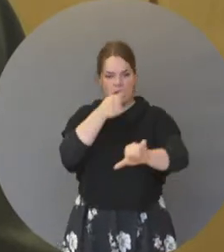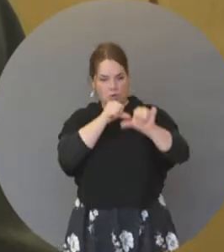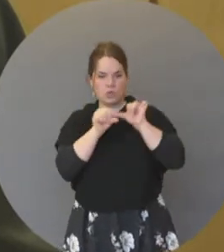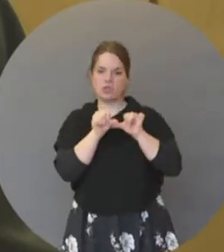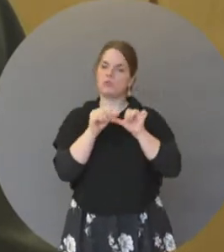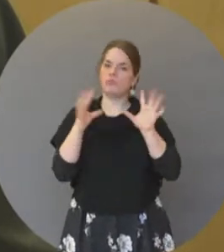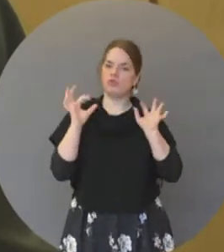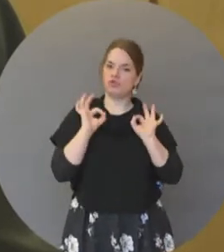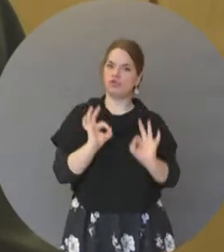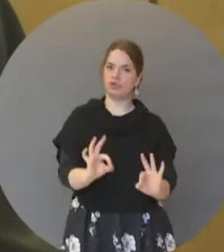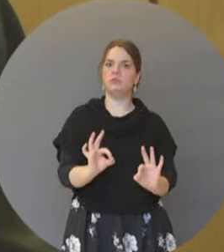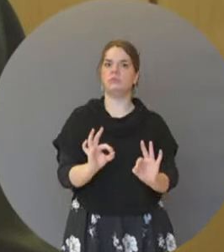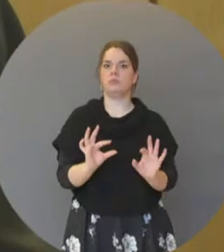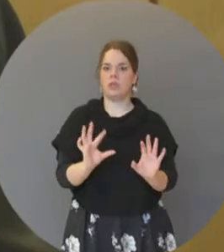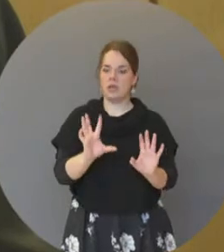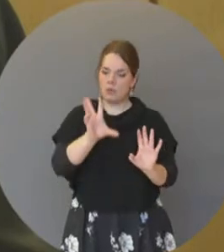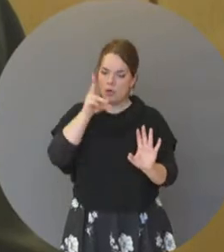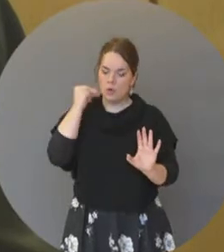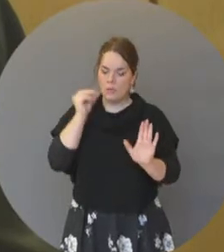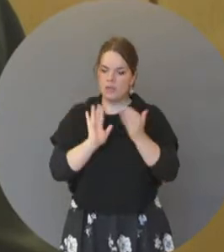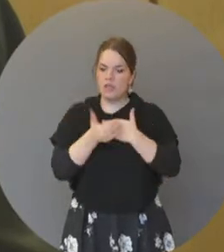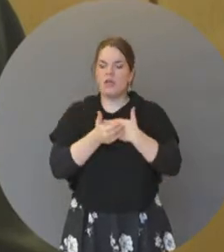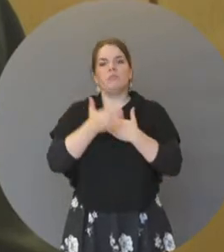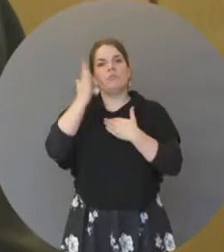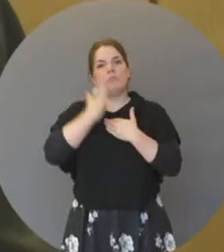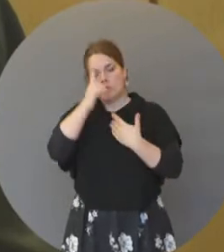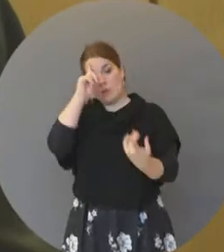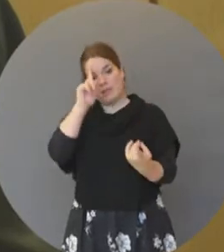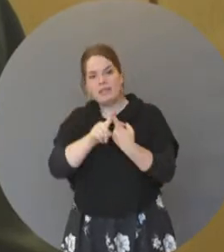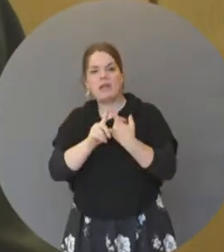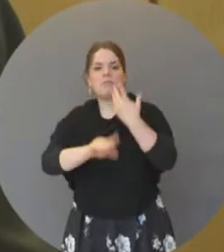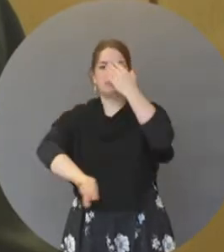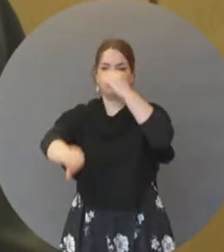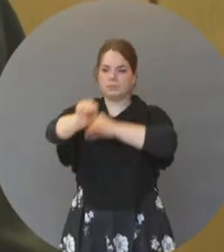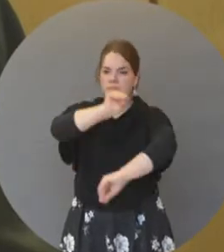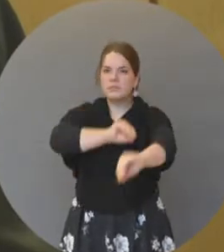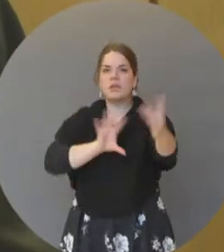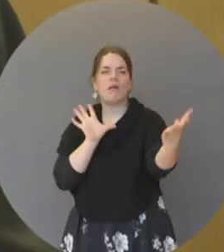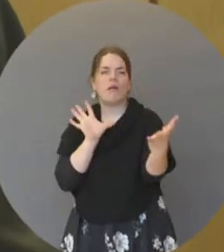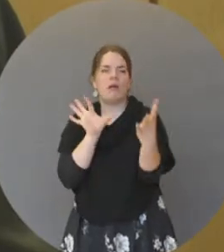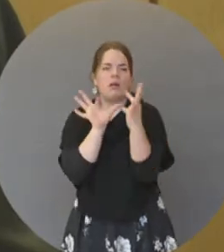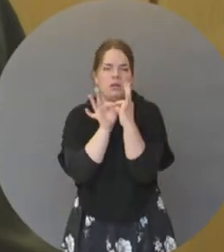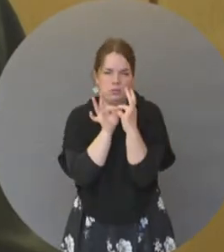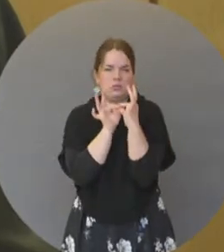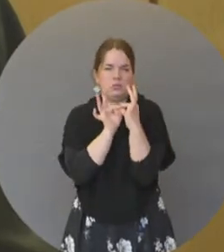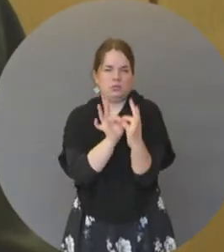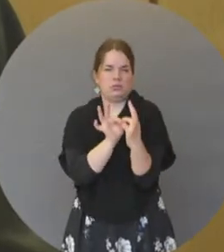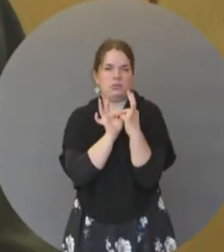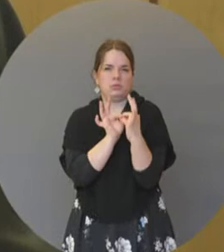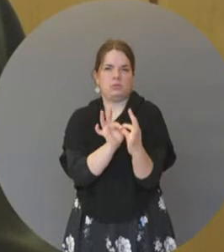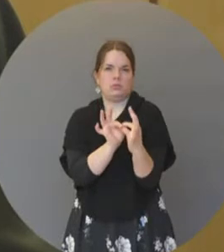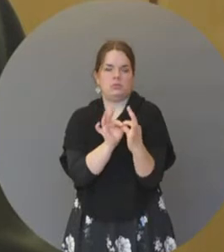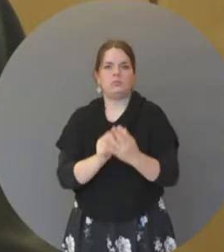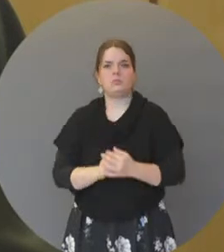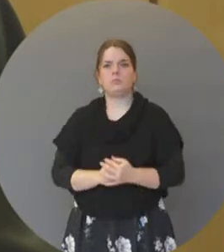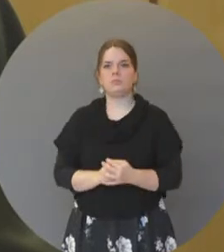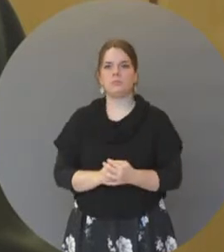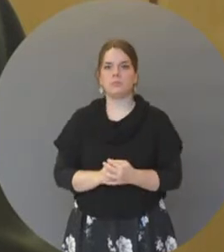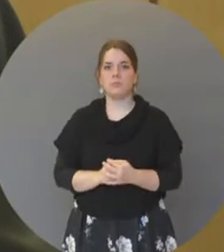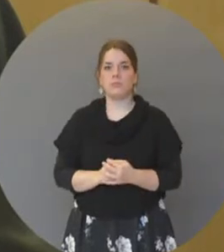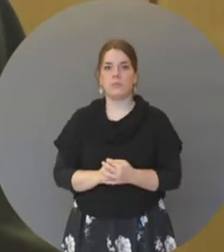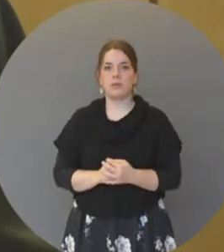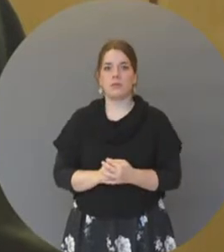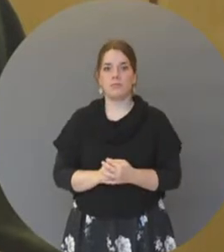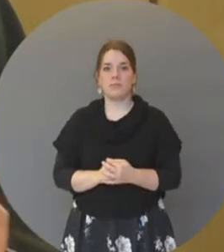avec l'humanité qui est nécessaire à développer auprès des bénéficiaires comme aussi avec les personnels